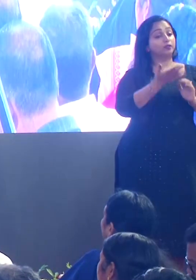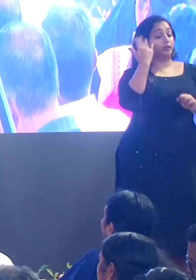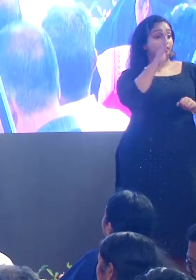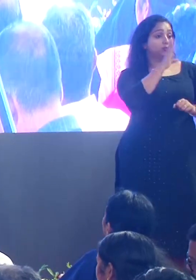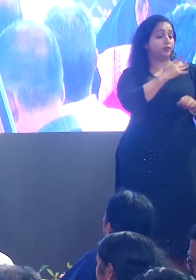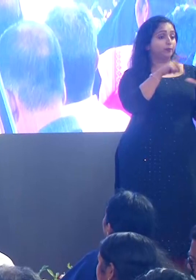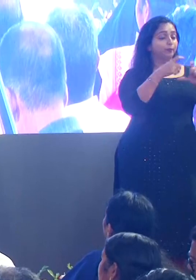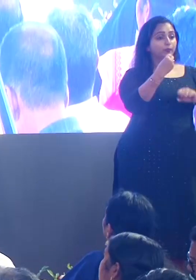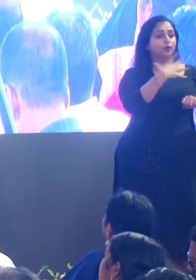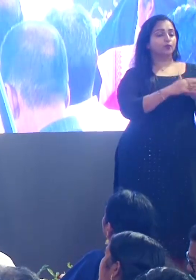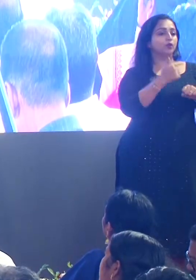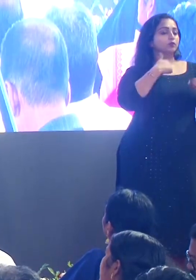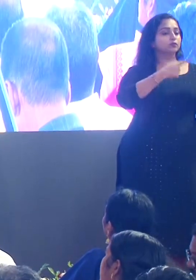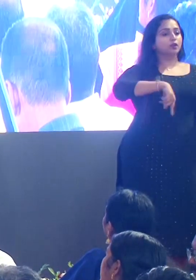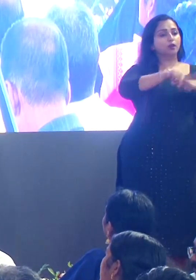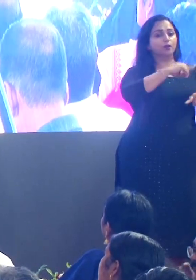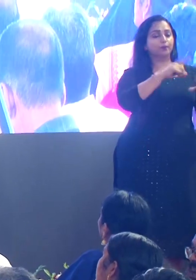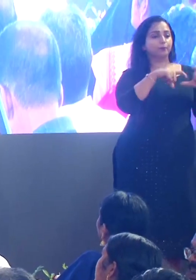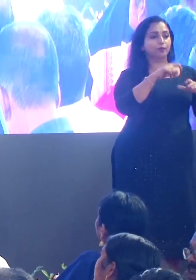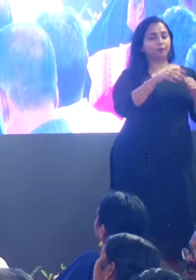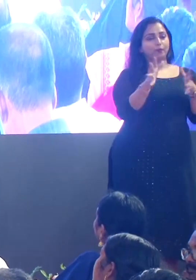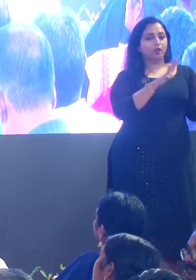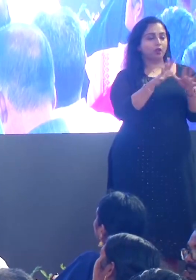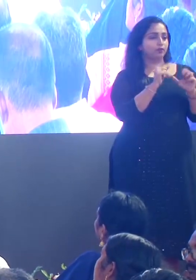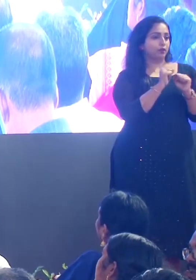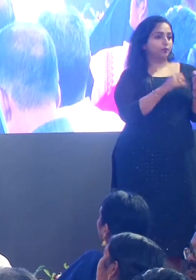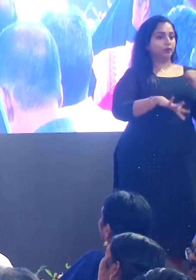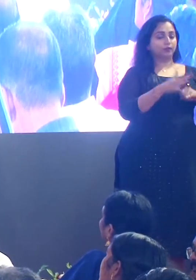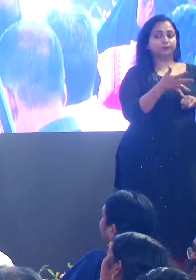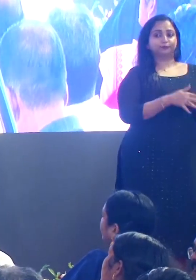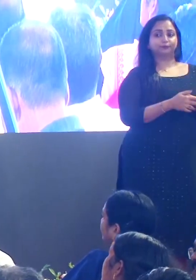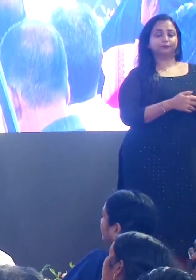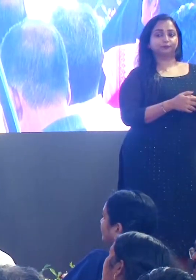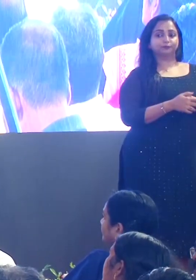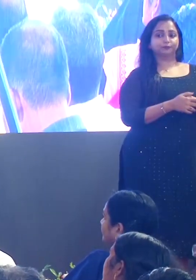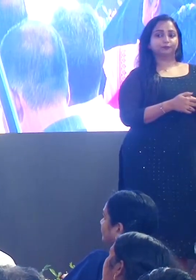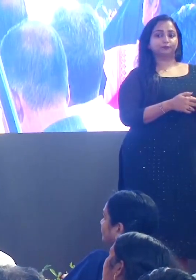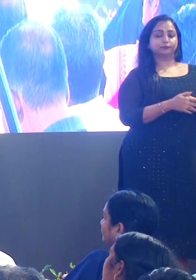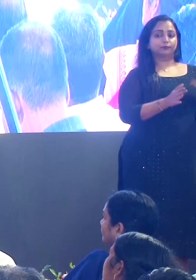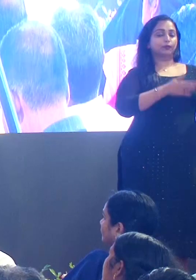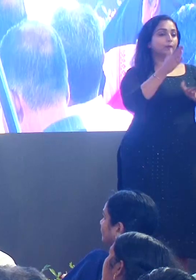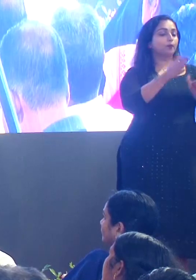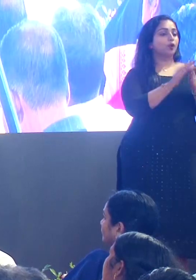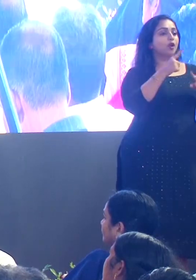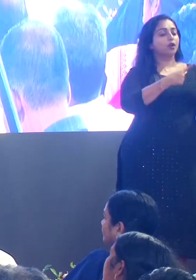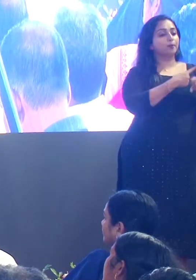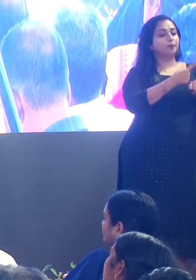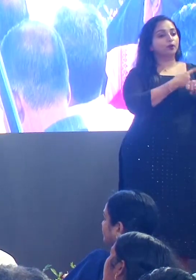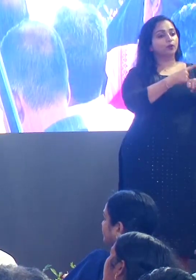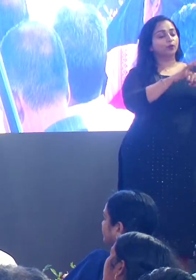സാറേ ഞങ്ങൾക്കിതൊന്നും ഈ കാലാവസ്ഥ ഇതൊന്നും ഒരു ബുദ്ധിമുട്ടില്ല, നമ്മുടെ പെരയെല്ലാം പോയി കഴിഞ്ഞാൽ ഞങ്ങൾ അരമണിക്കൂറുകൊണ്ട് ഇത്